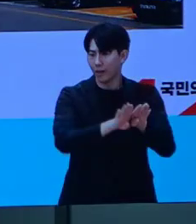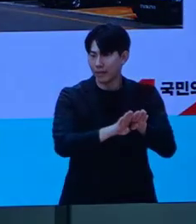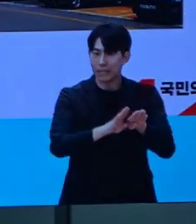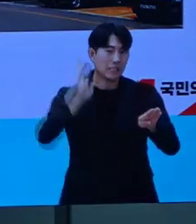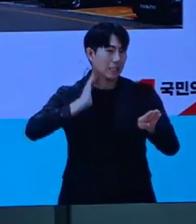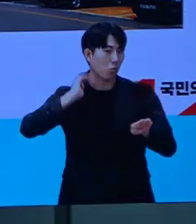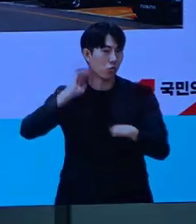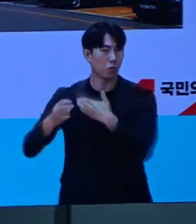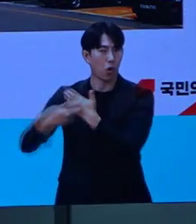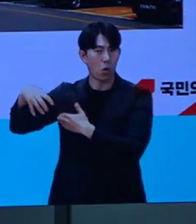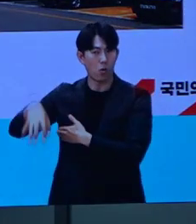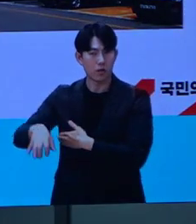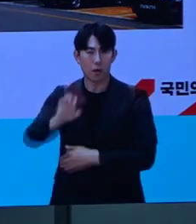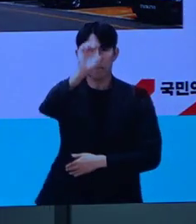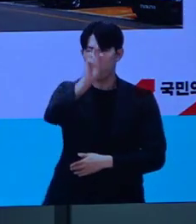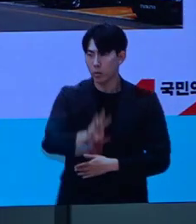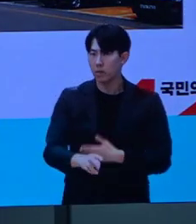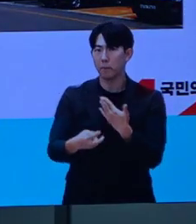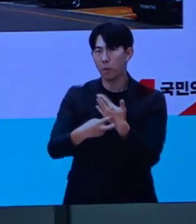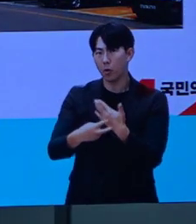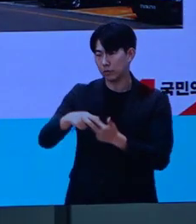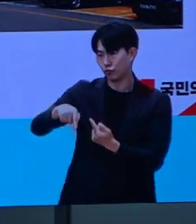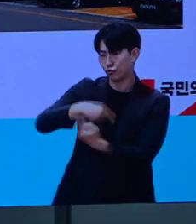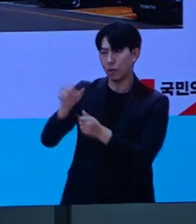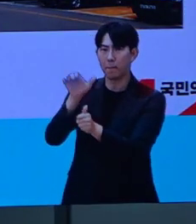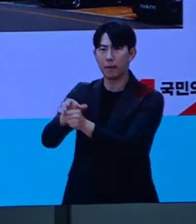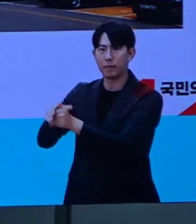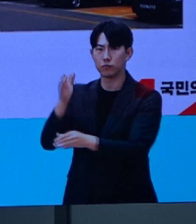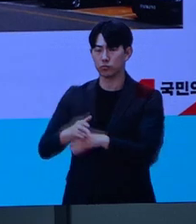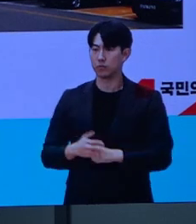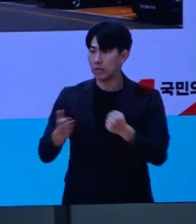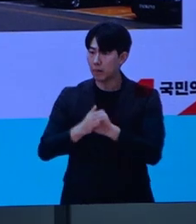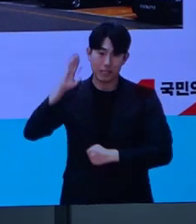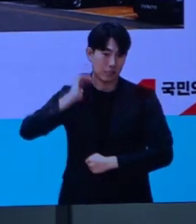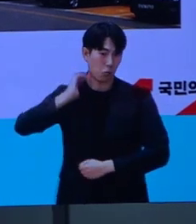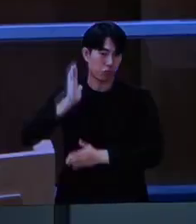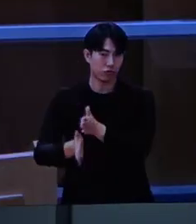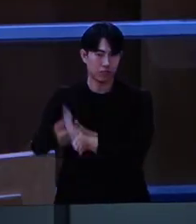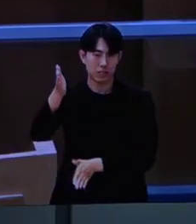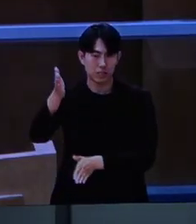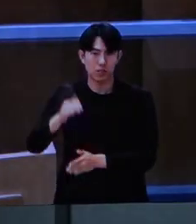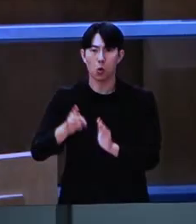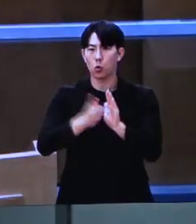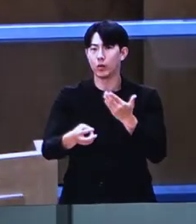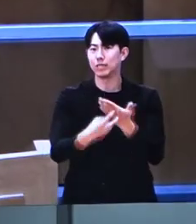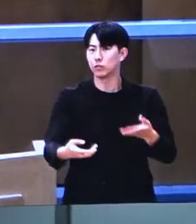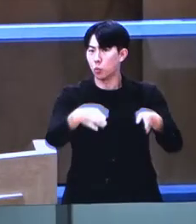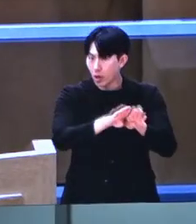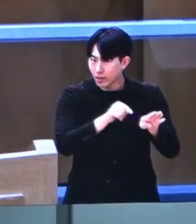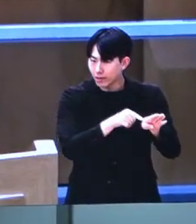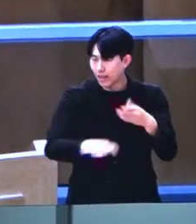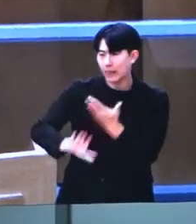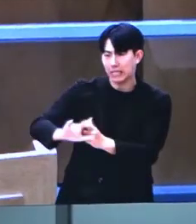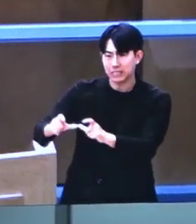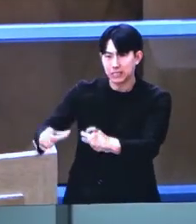병원과 효천병원이 운영 중에 있습니다. 따라서 의정부시는 공공의료원이 타 지역에